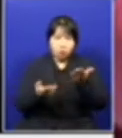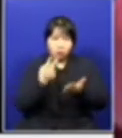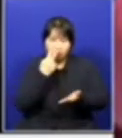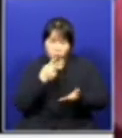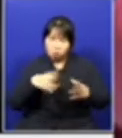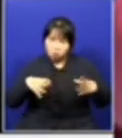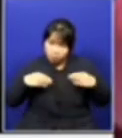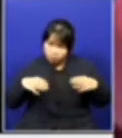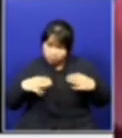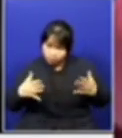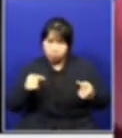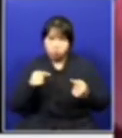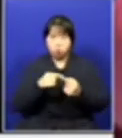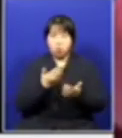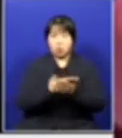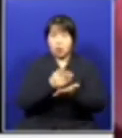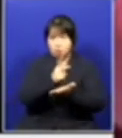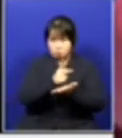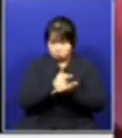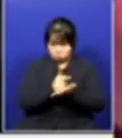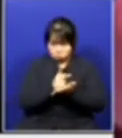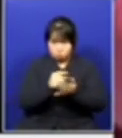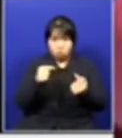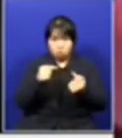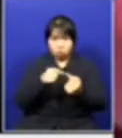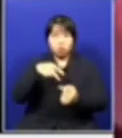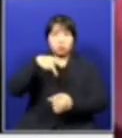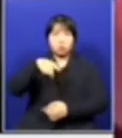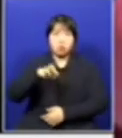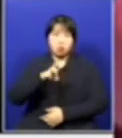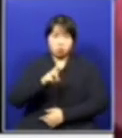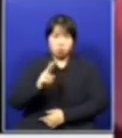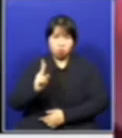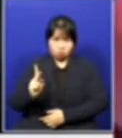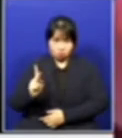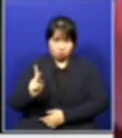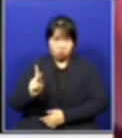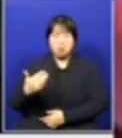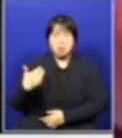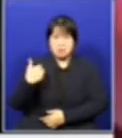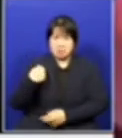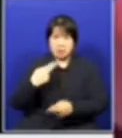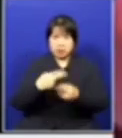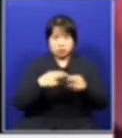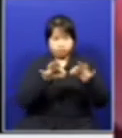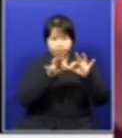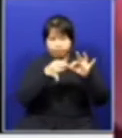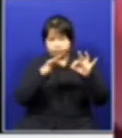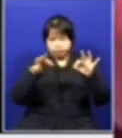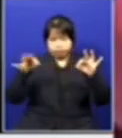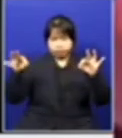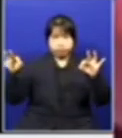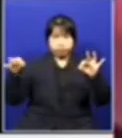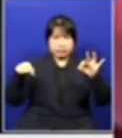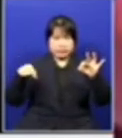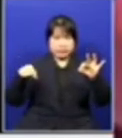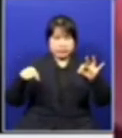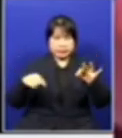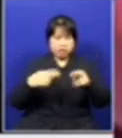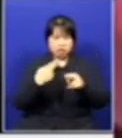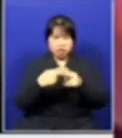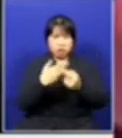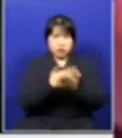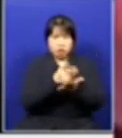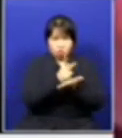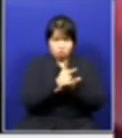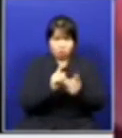กู้พระราชกำหนดเงินกู้ซึ่งมีชื่อยาวพอสมควรในสภาแห่งนี้แต่ผ